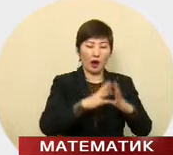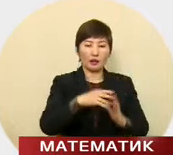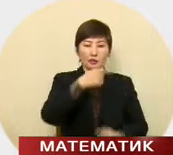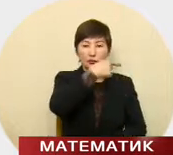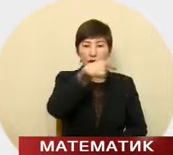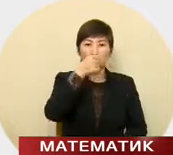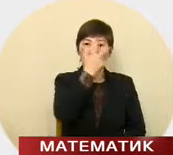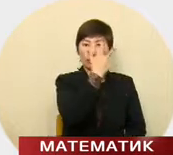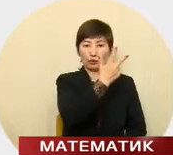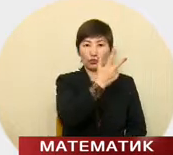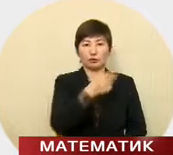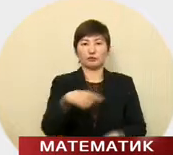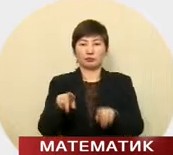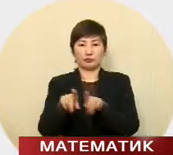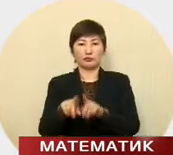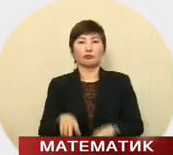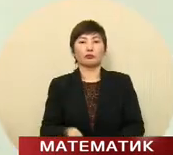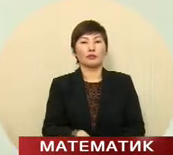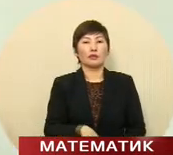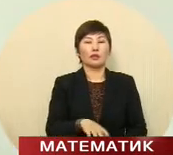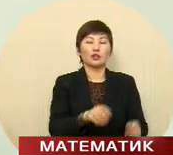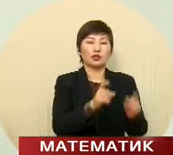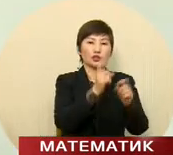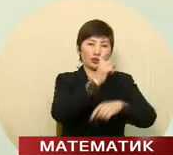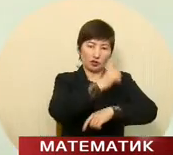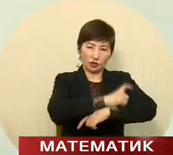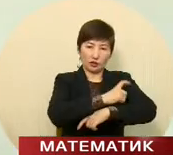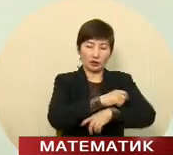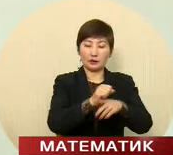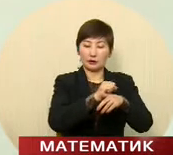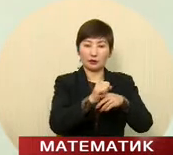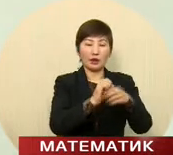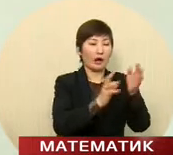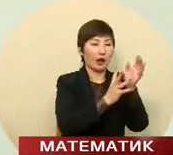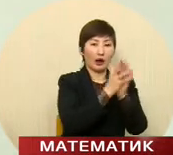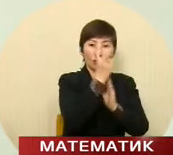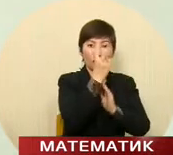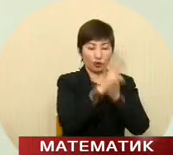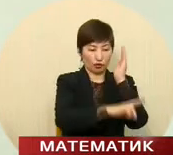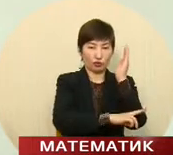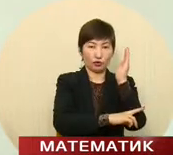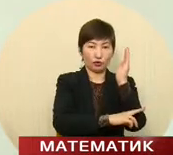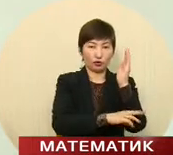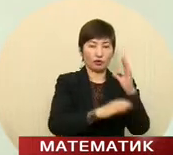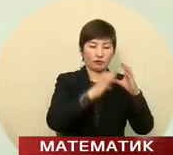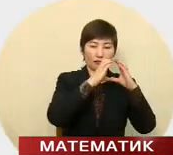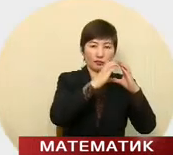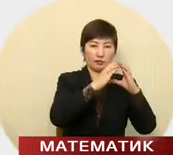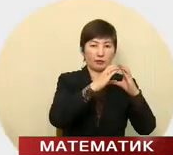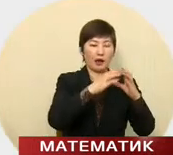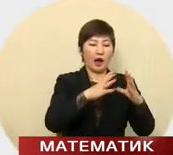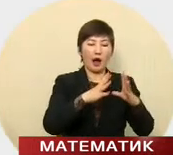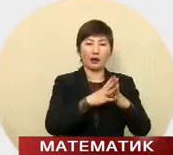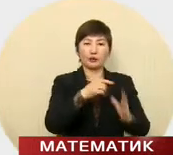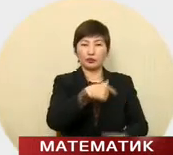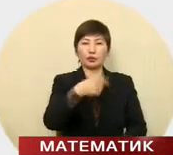хэсэгтэй тэнцүү байна. За хичээлээ давтахдаа 12 өдрийг зарцуулсан байна. За энэ маань нийт дугуйн 1/4